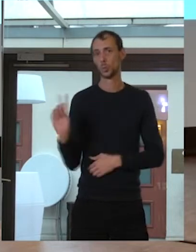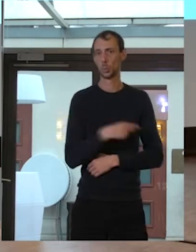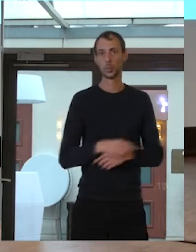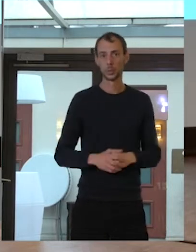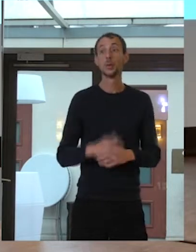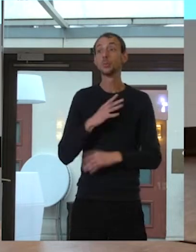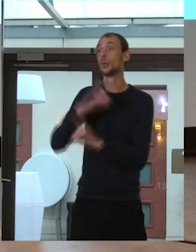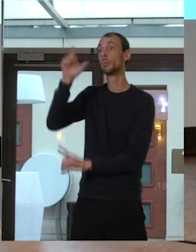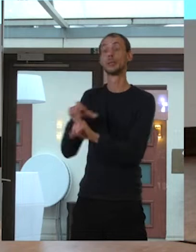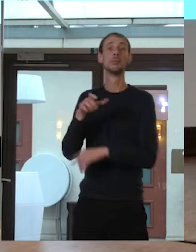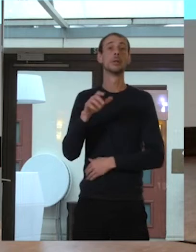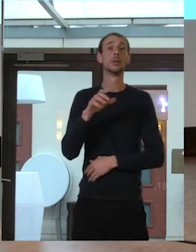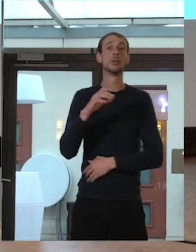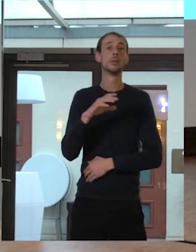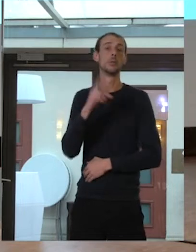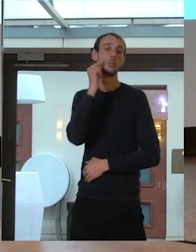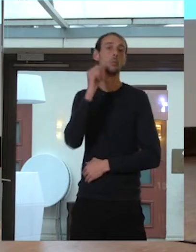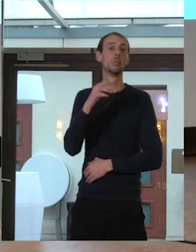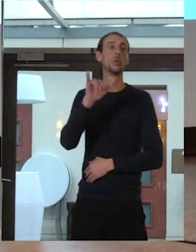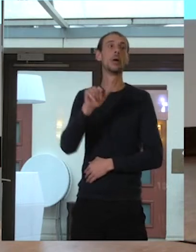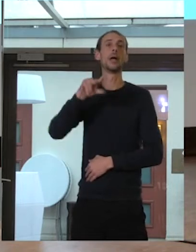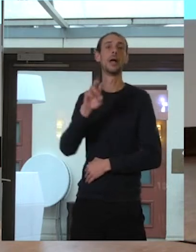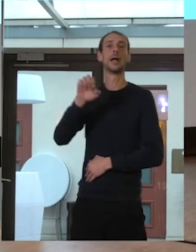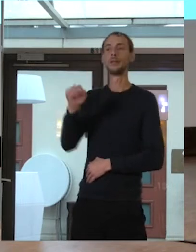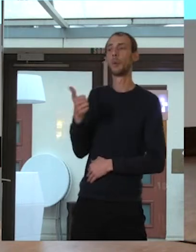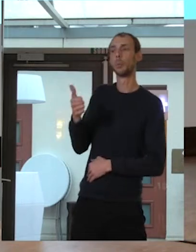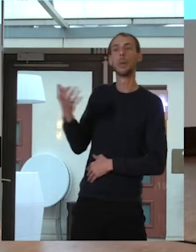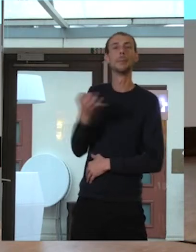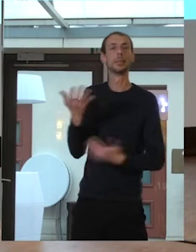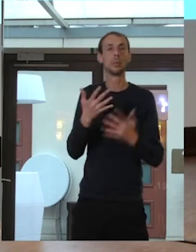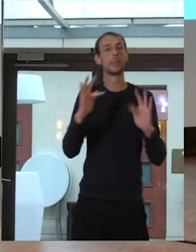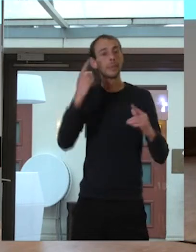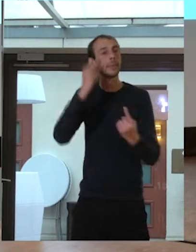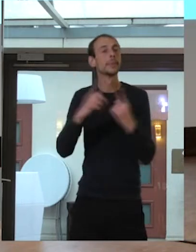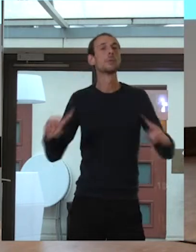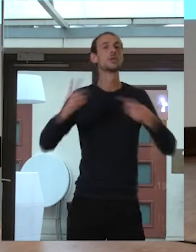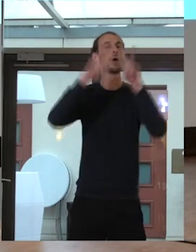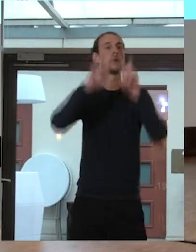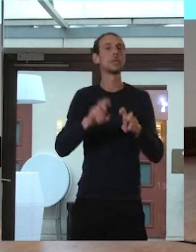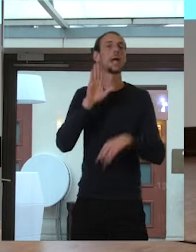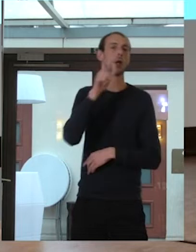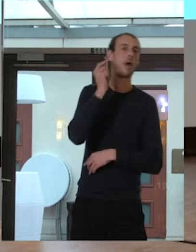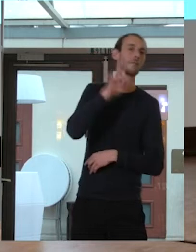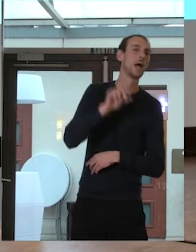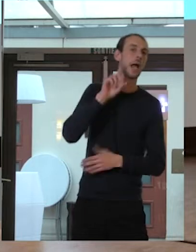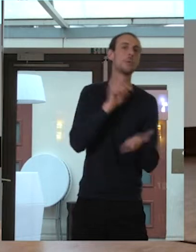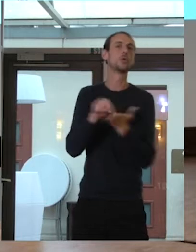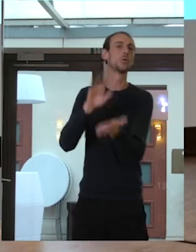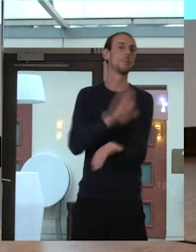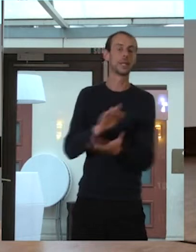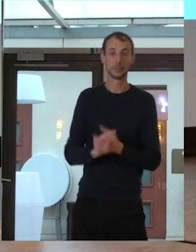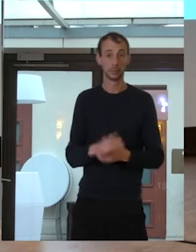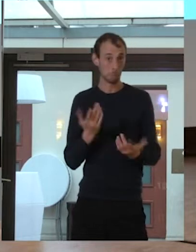s'appelle Yves Rebaud qui a dit la chose suivante, je partage avec vous, même les garçons, qui pâtissent souvent des effets secondaires